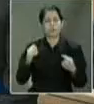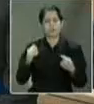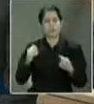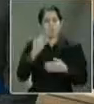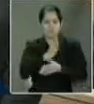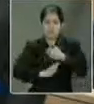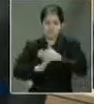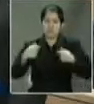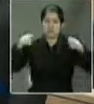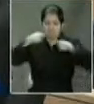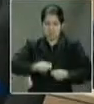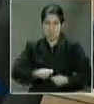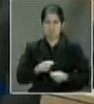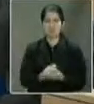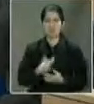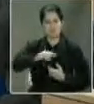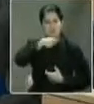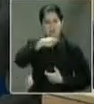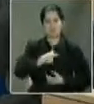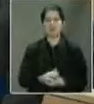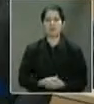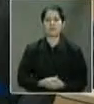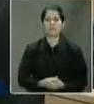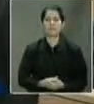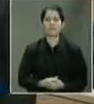กขาออกมาเหลือเสื้อตัวเดียว